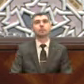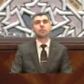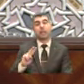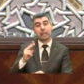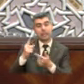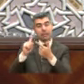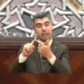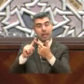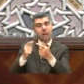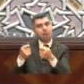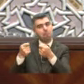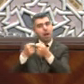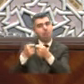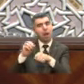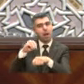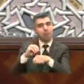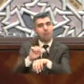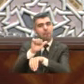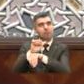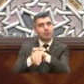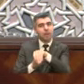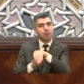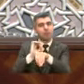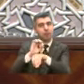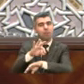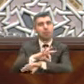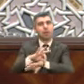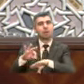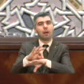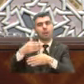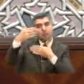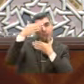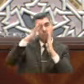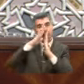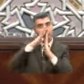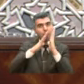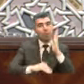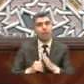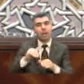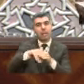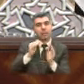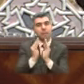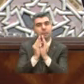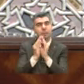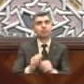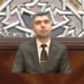والثاني في نفس الموضوع حول التعاضدية العامة لموظف الإدارة العمومية بالمغرب من فريق العدالة والتنمية.